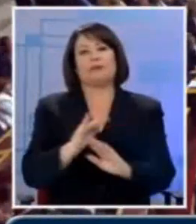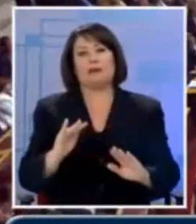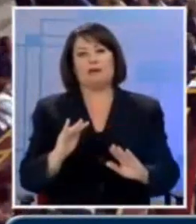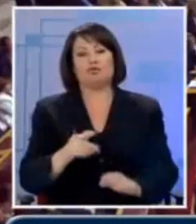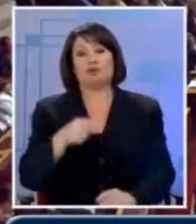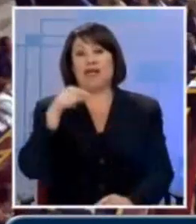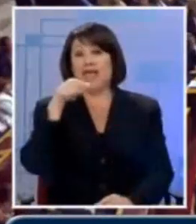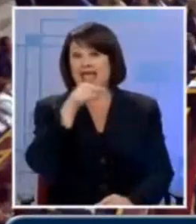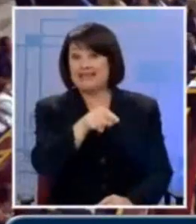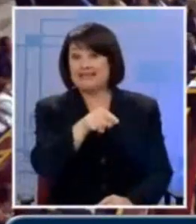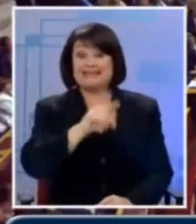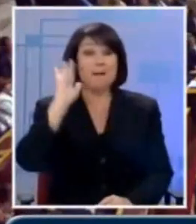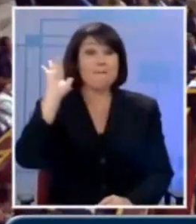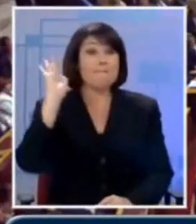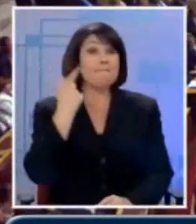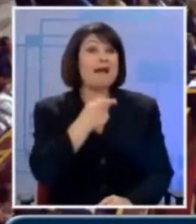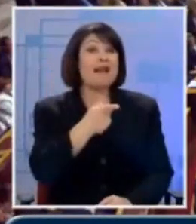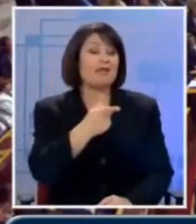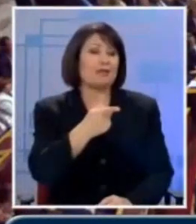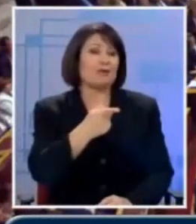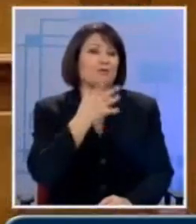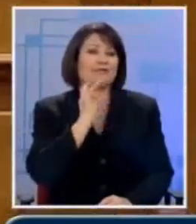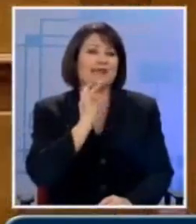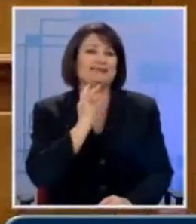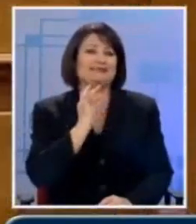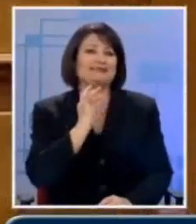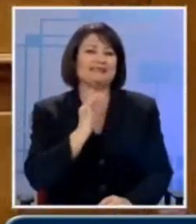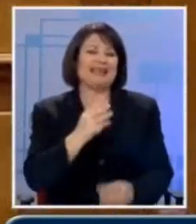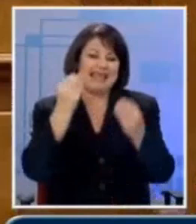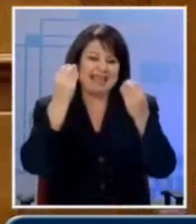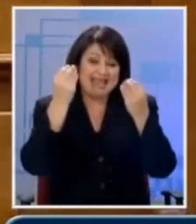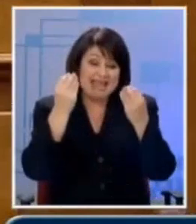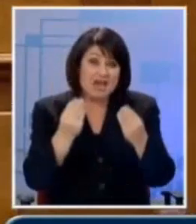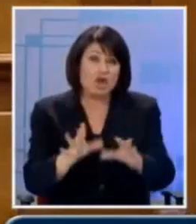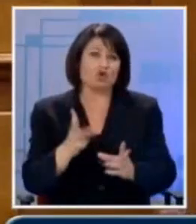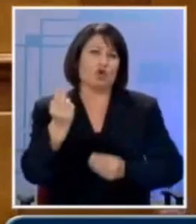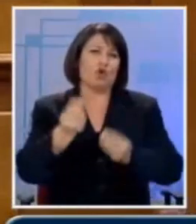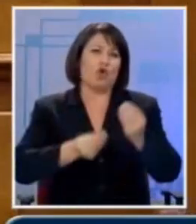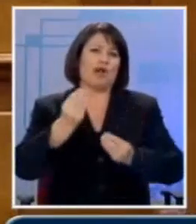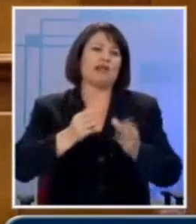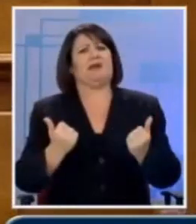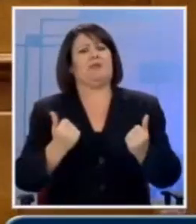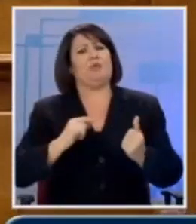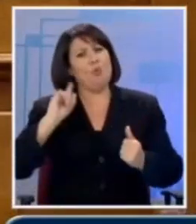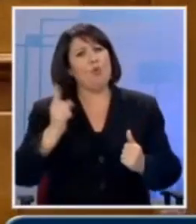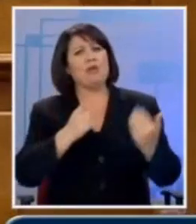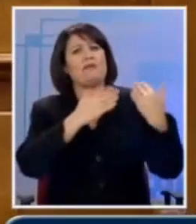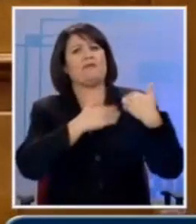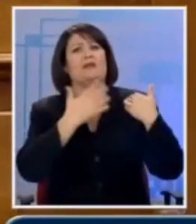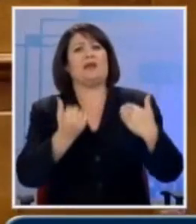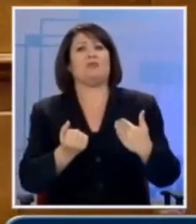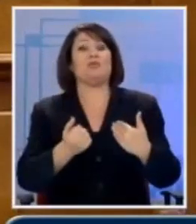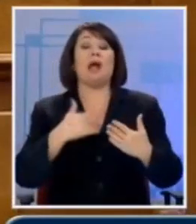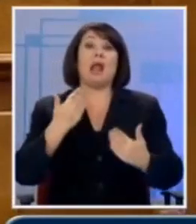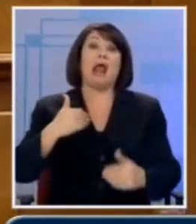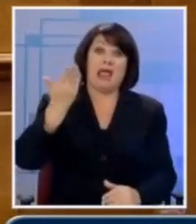Ενώ εσείς είστε το παρελθόν, εκπροσωπείτε το παρελθόν, είστε ο λιχηρότερος λογαριασμός για το παρελθόν. Αλλά το